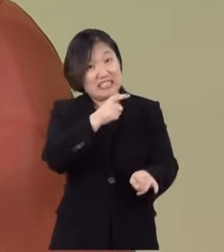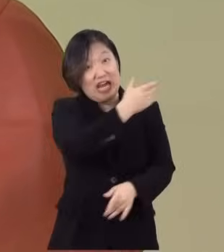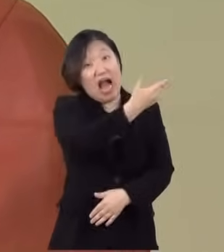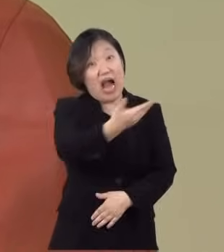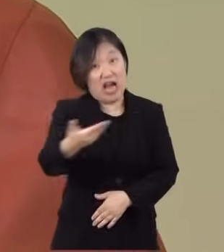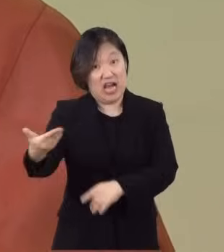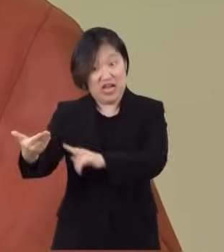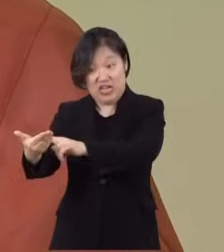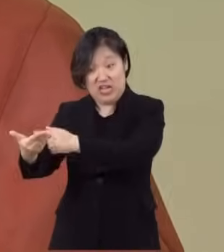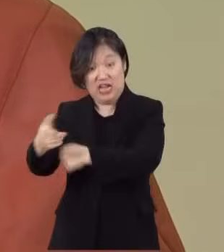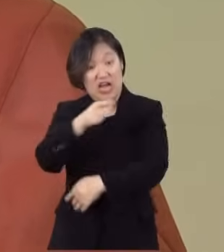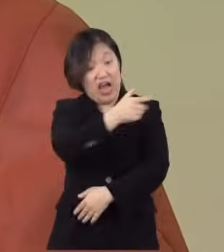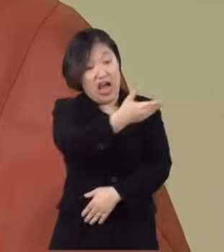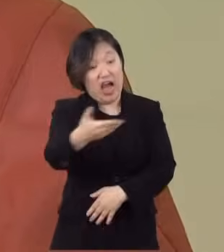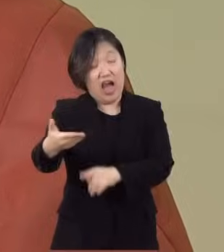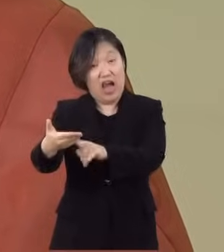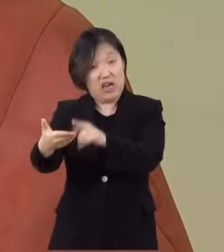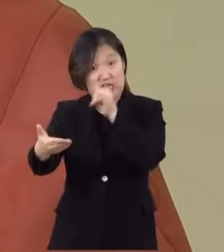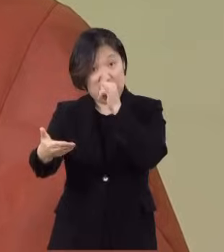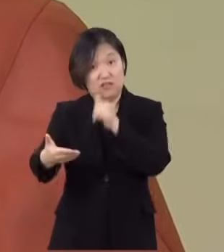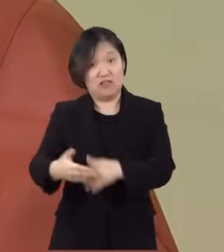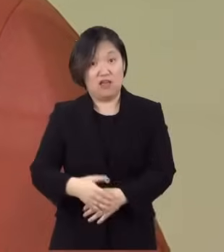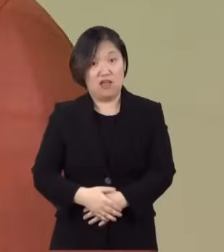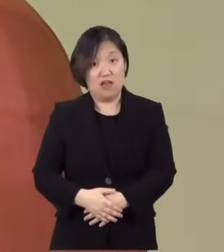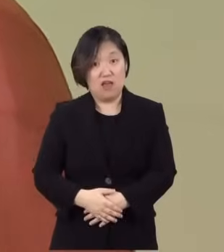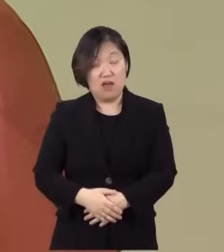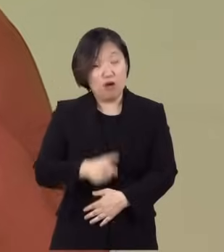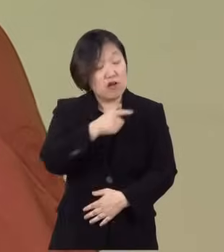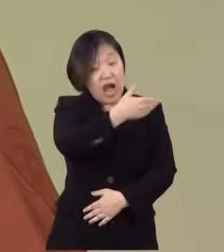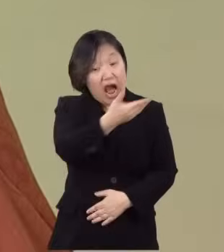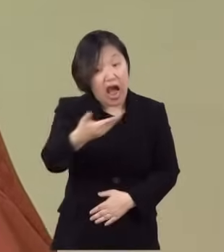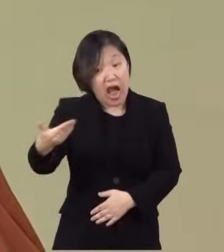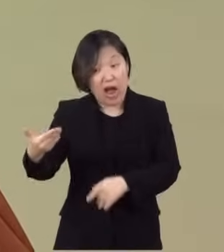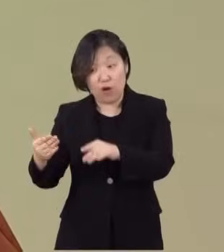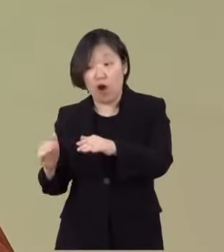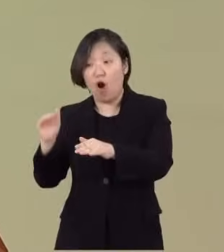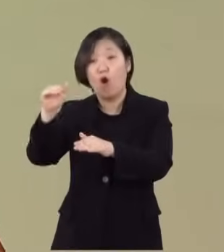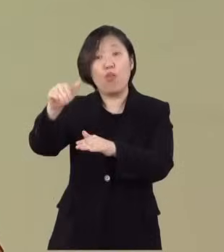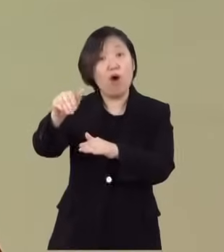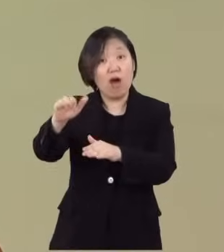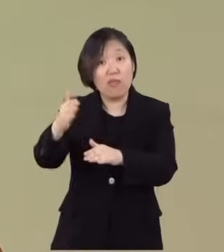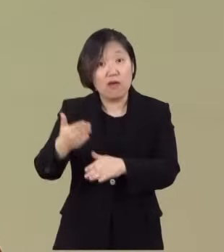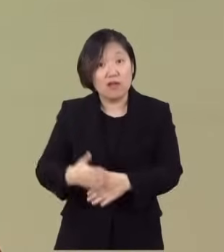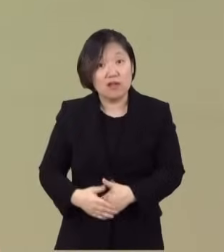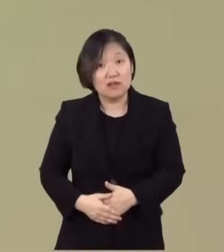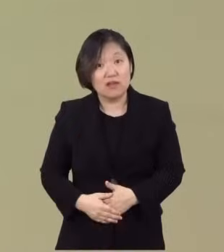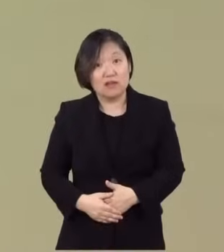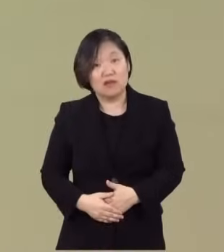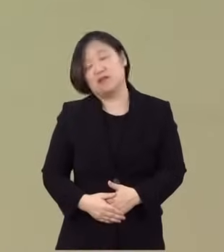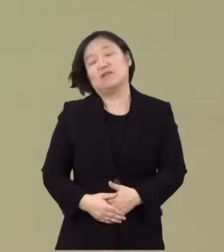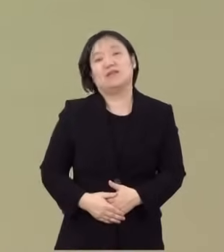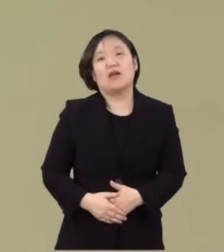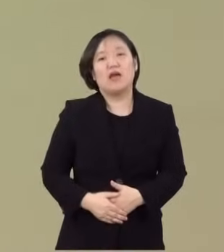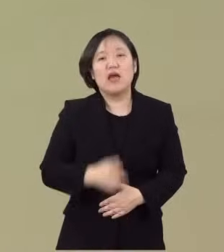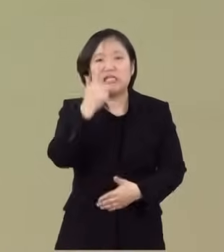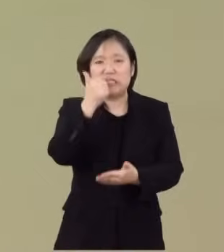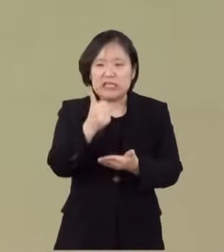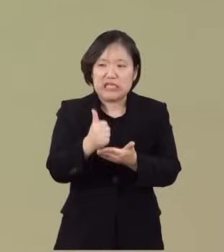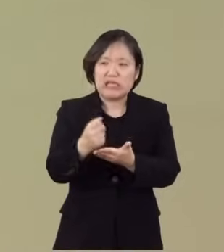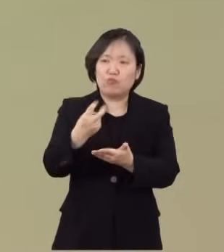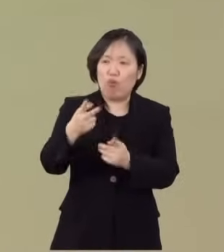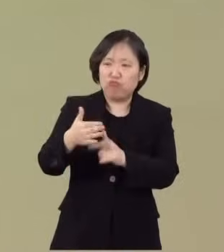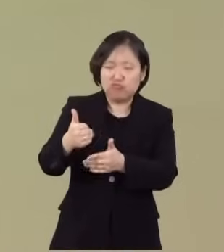있어서 강을 건야 부처님과 수많은 비구 스님들께서 강을